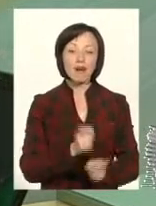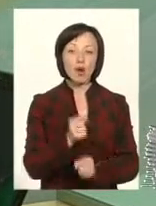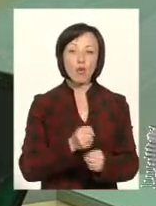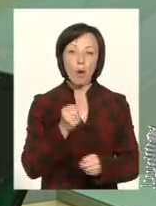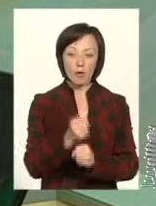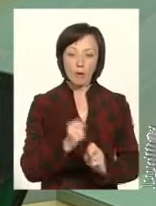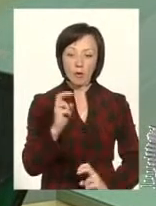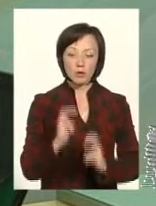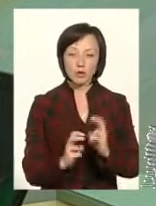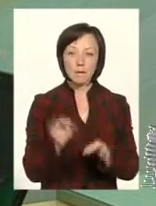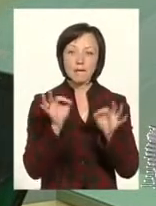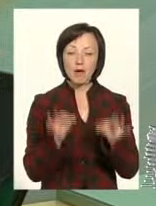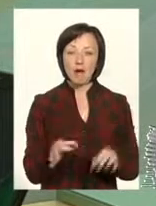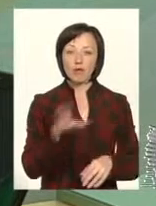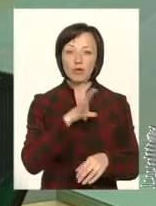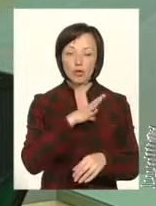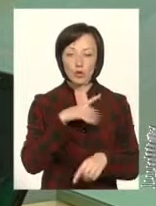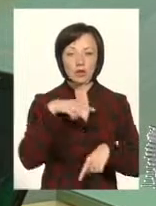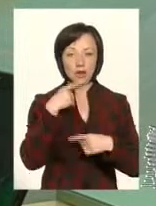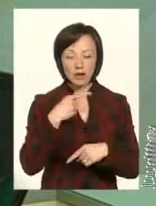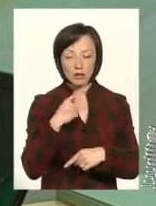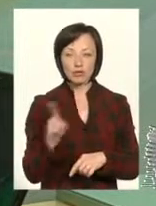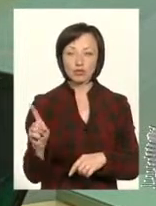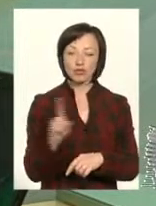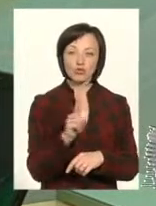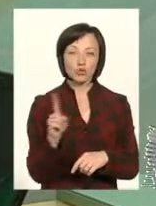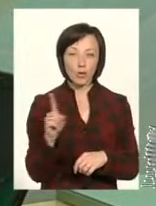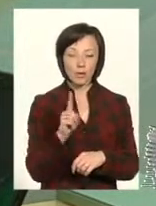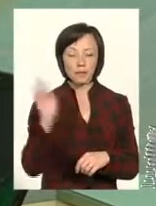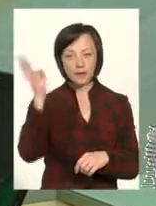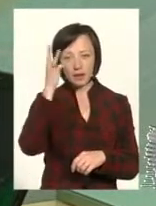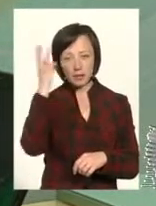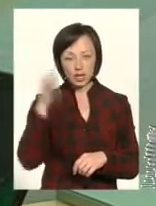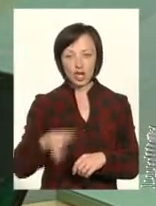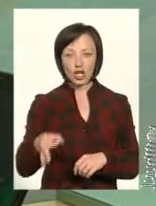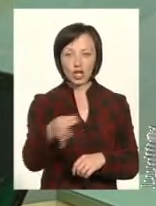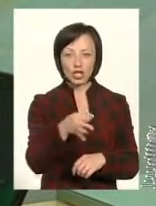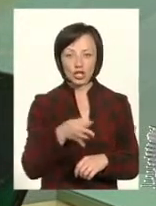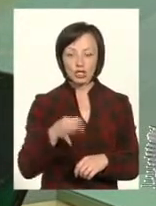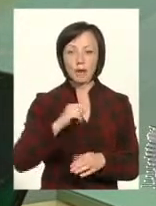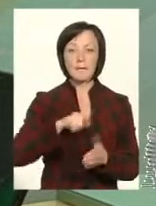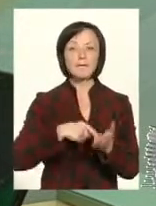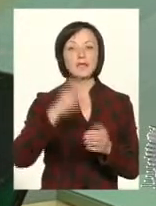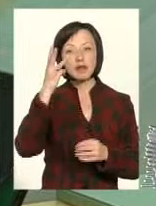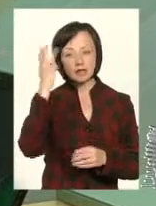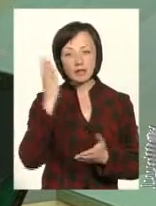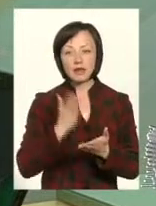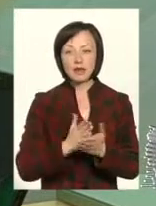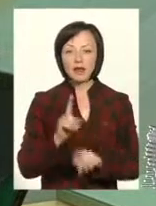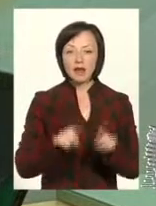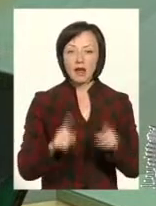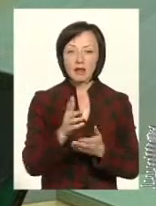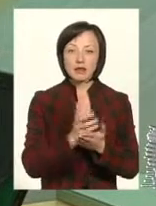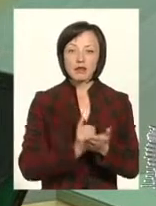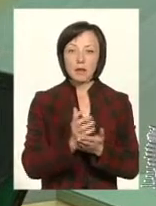Адже правильно було зауважено про те, що Хмельниччина і Хмельницький володіє деякими